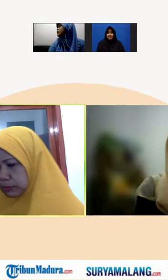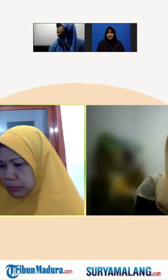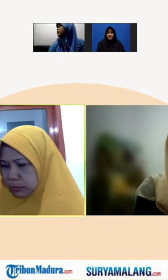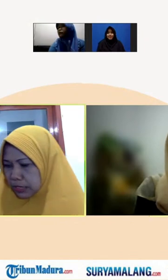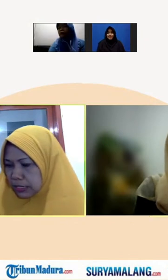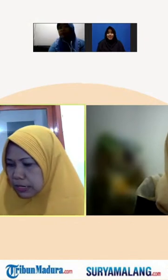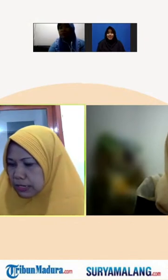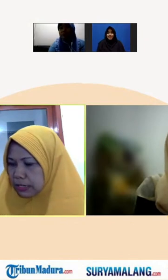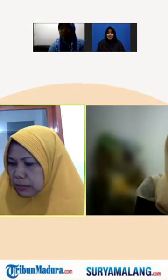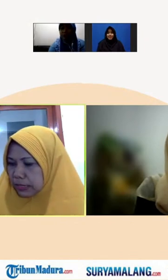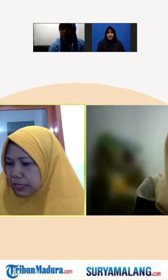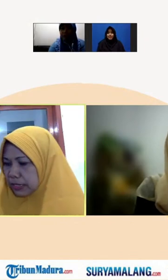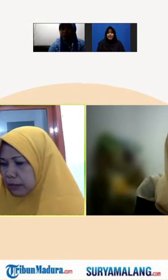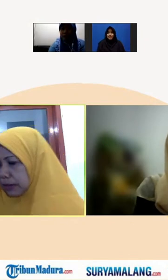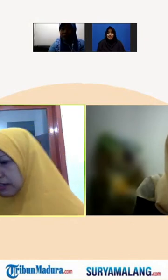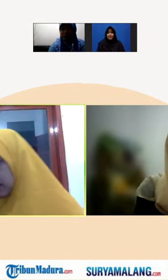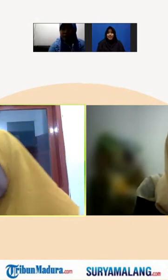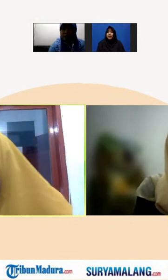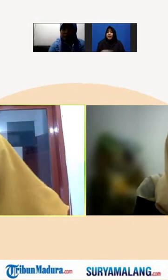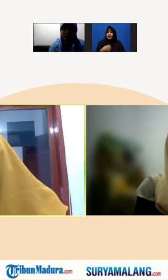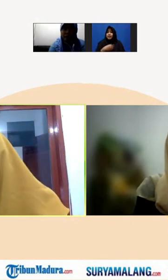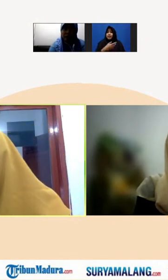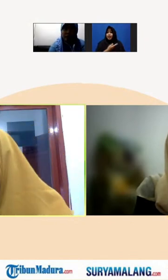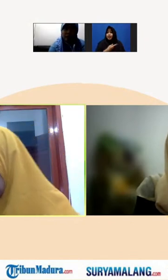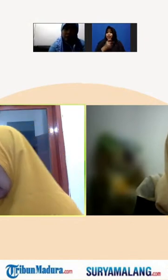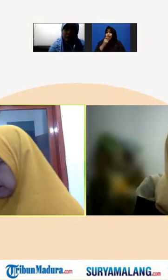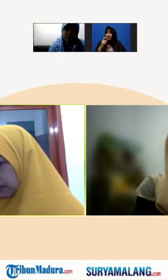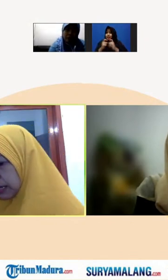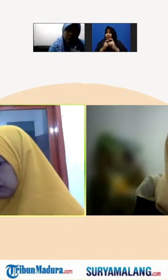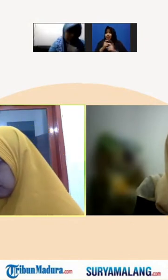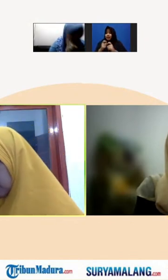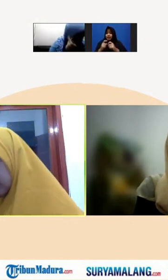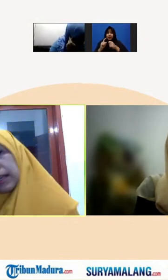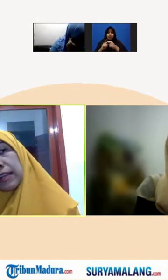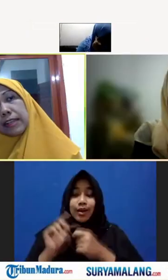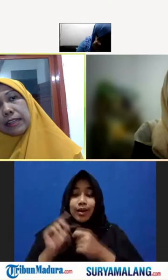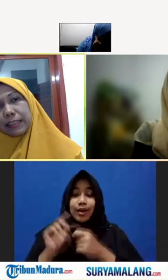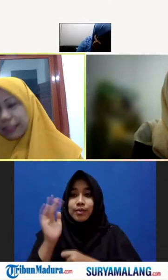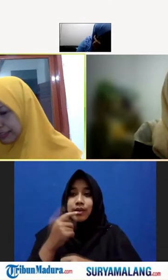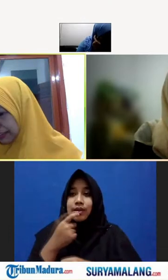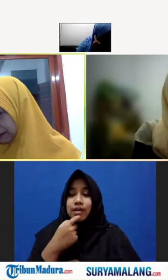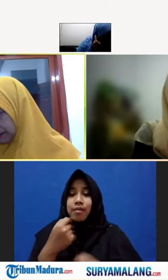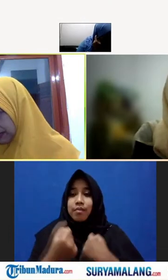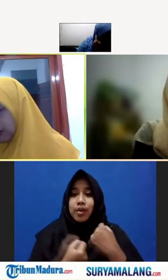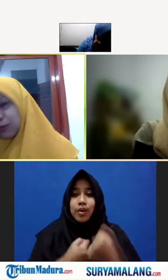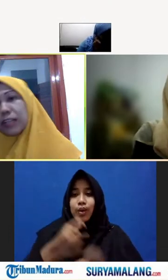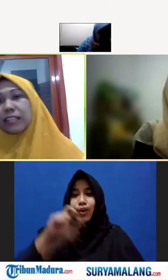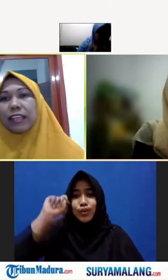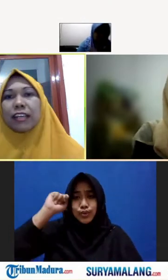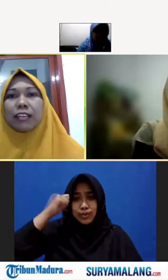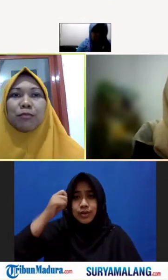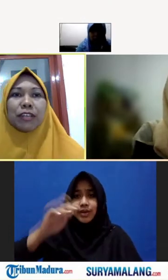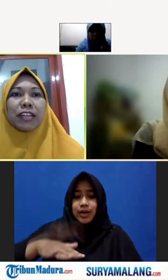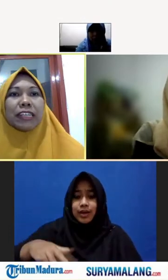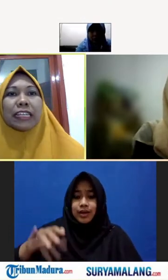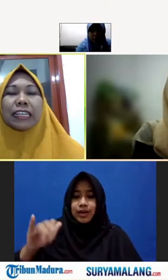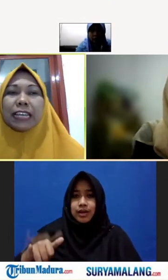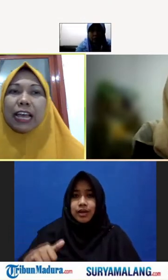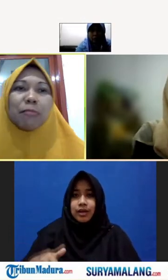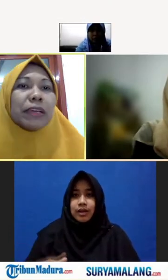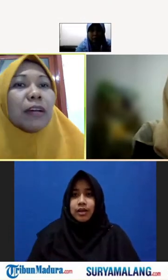Baik, sebelumnya saya ingin bertanya kepada narasumber kami tentang perilaku sulit anak. Okay. Kebetulan saya ibu